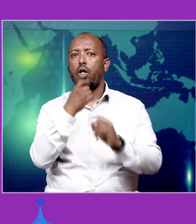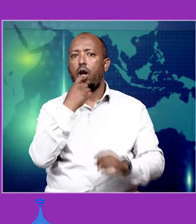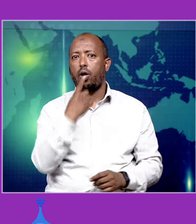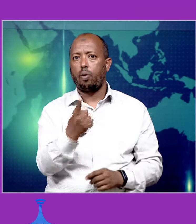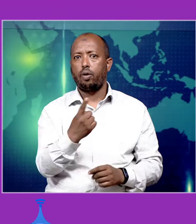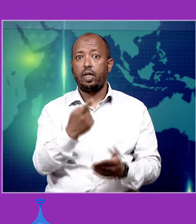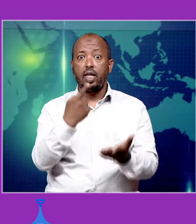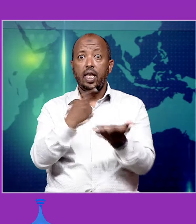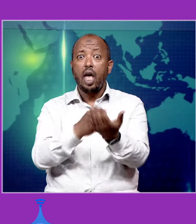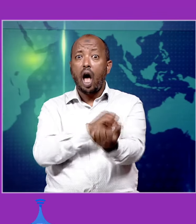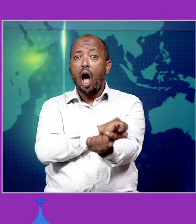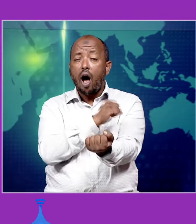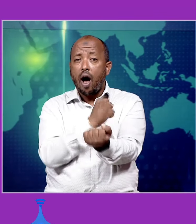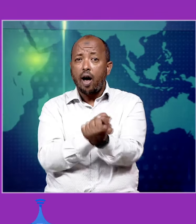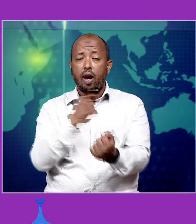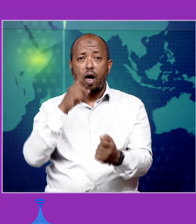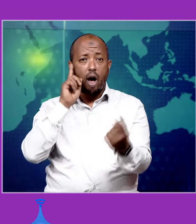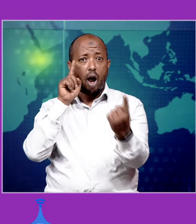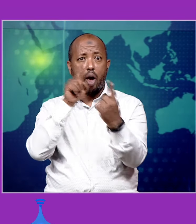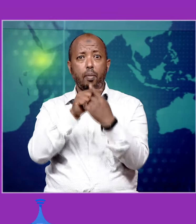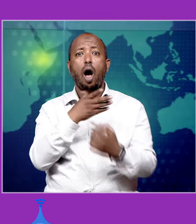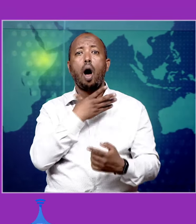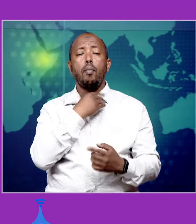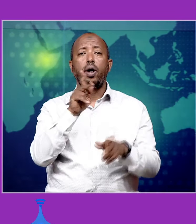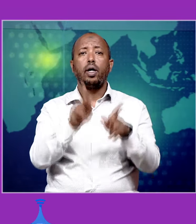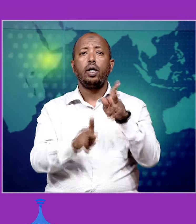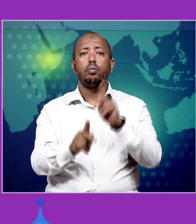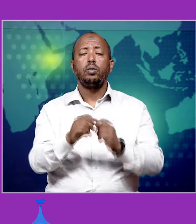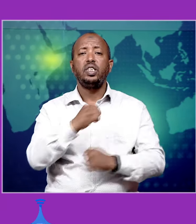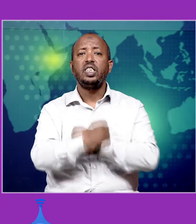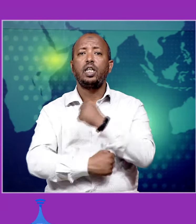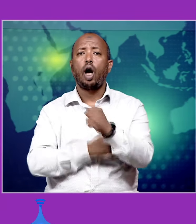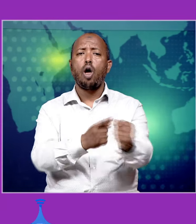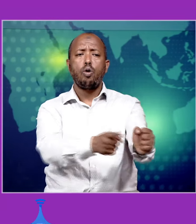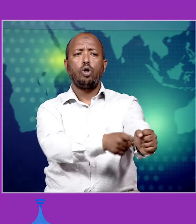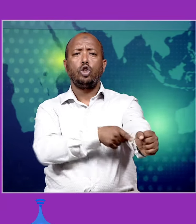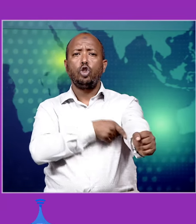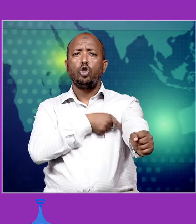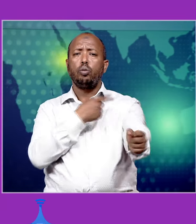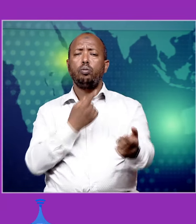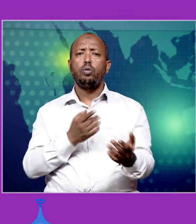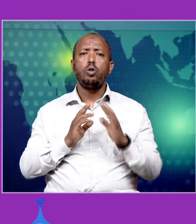የዚህ ኃይል ዓላማ መዳረሻው የአማራን ህዝብ ስቃይ ማስረዘም